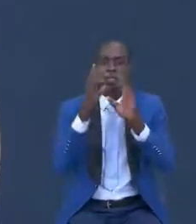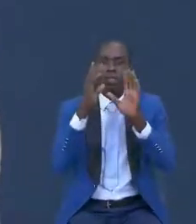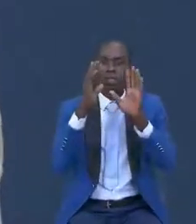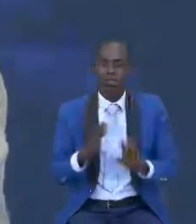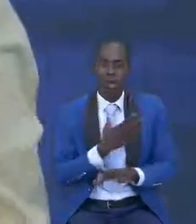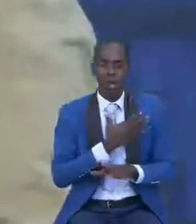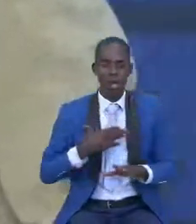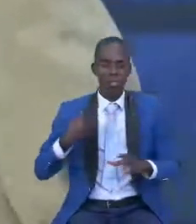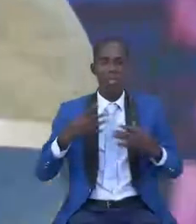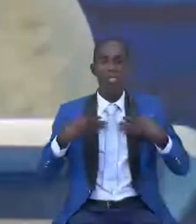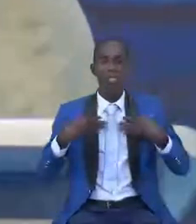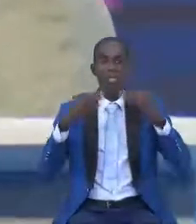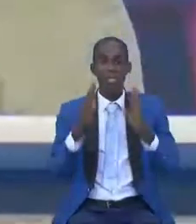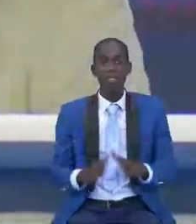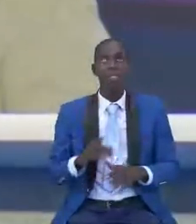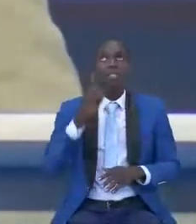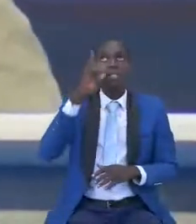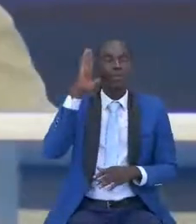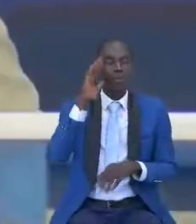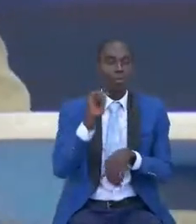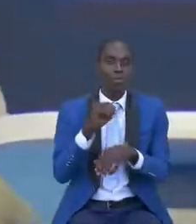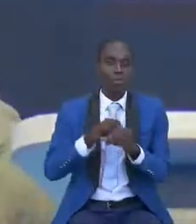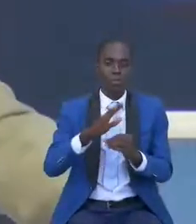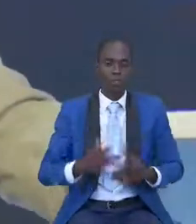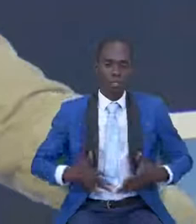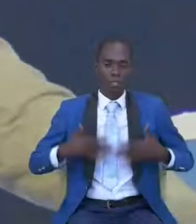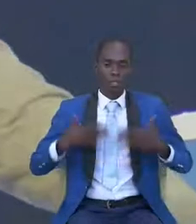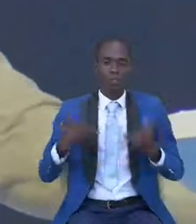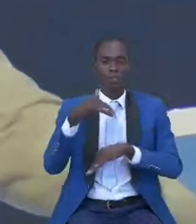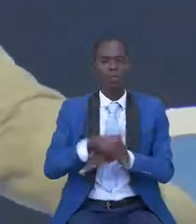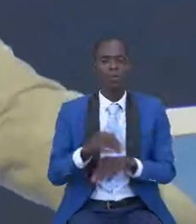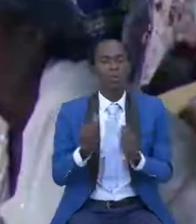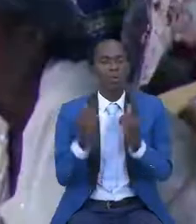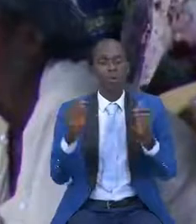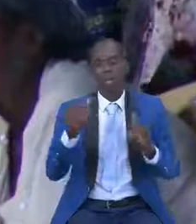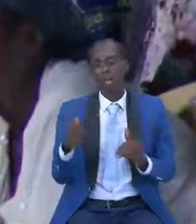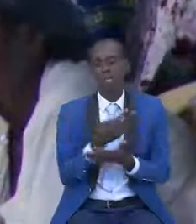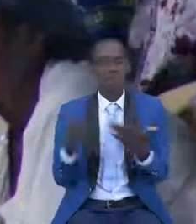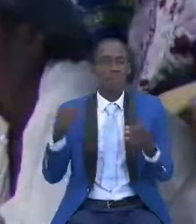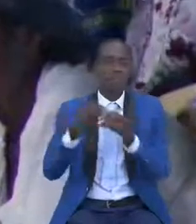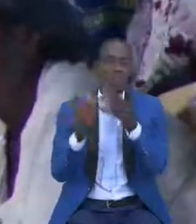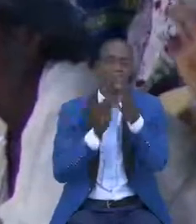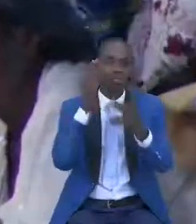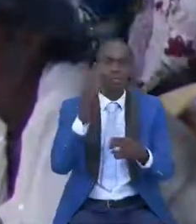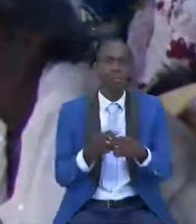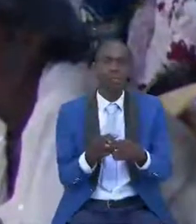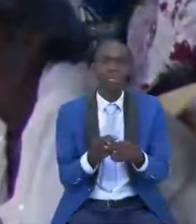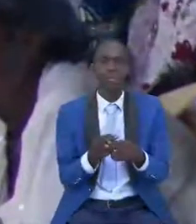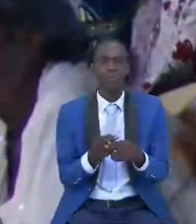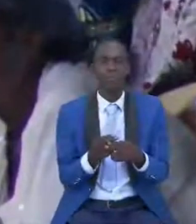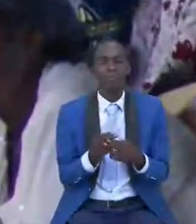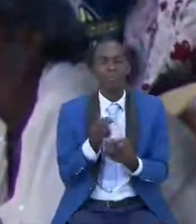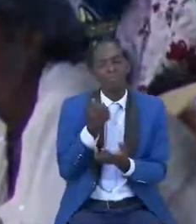le Sauveur, le Rédempteur, le Libérateur, le Guérisseur, il agira dans ta vie ce soir